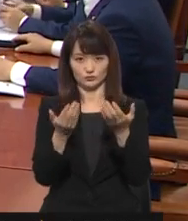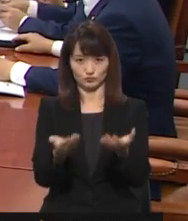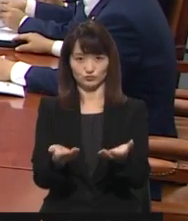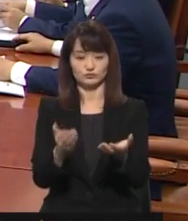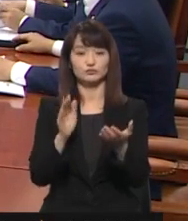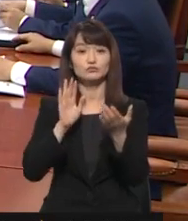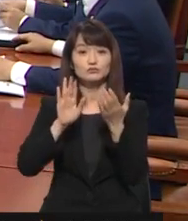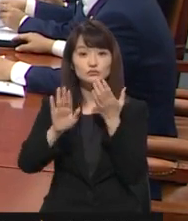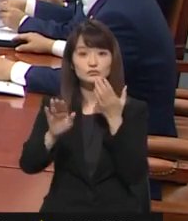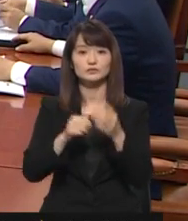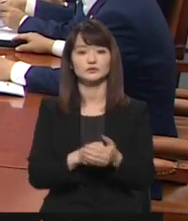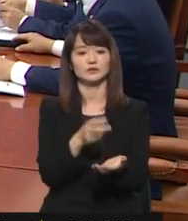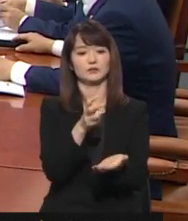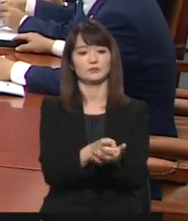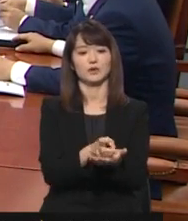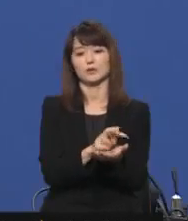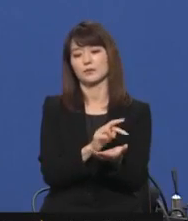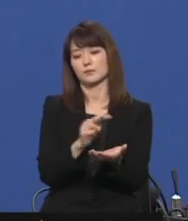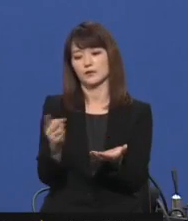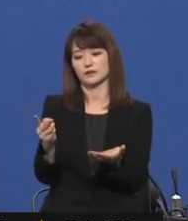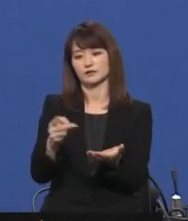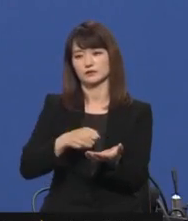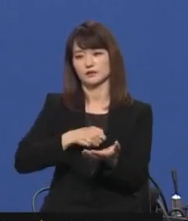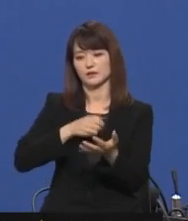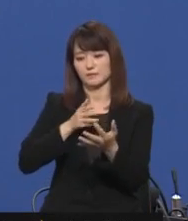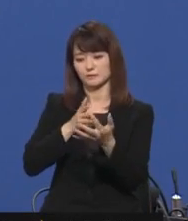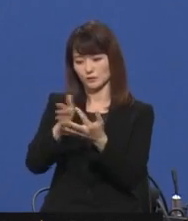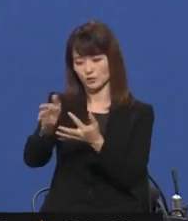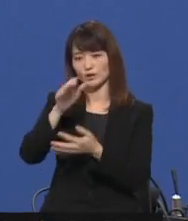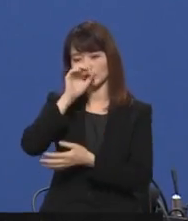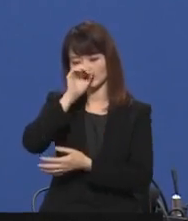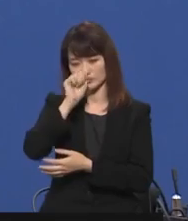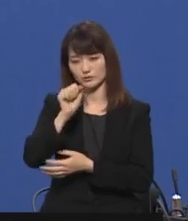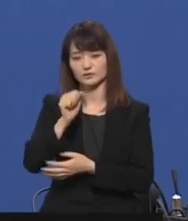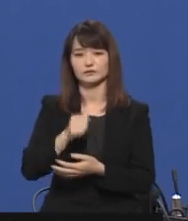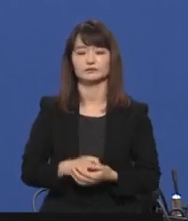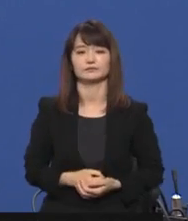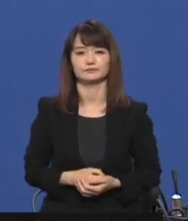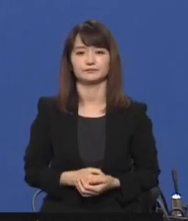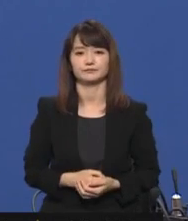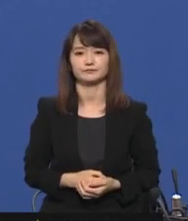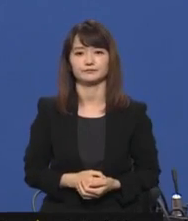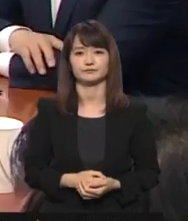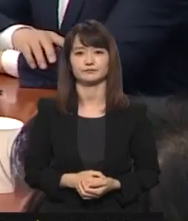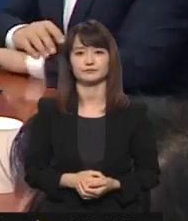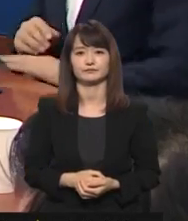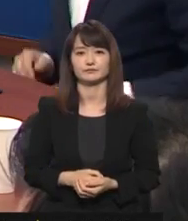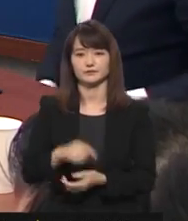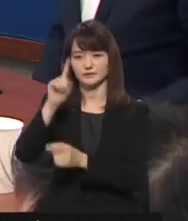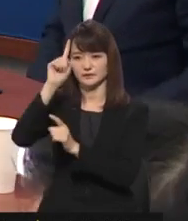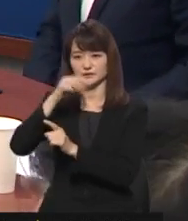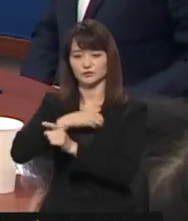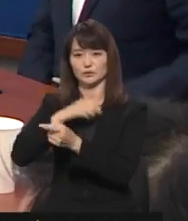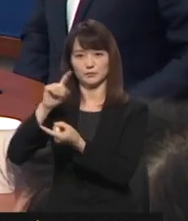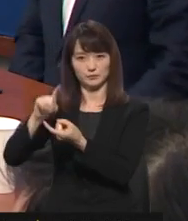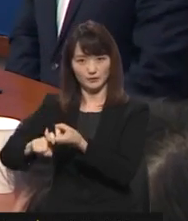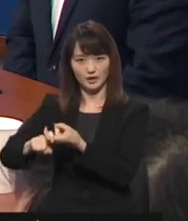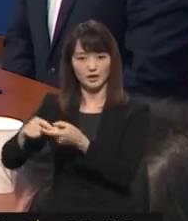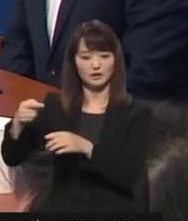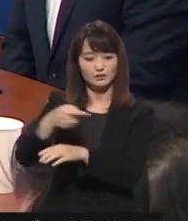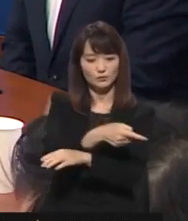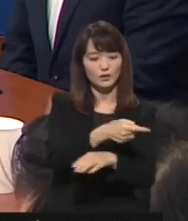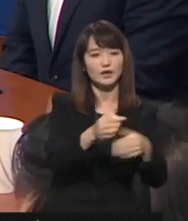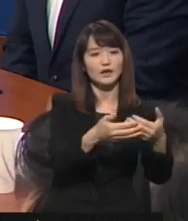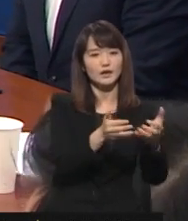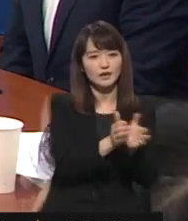좀 토비 배정이 되면 좋겠다라는 의견을 제시한 것으로 보이고요 거기에 대해서 뭐 힘 명의 답이 명이다 라고 9분하기